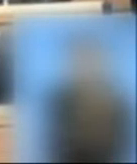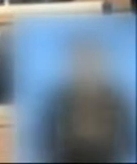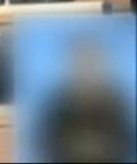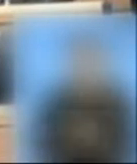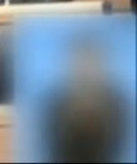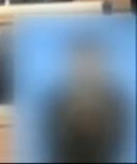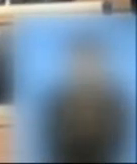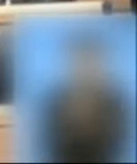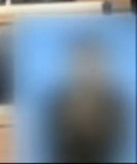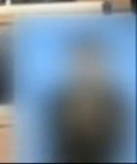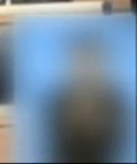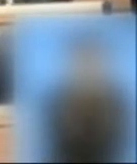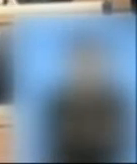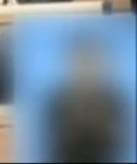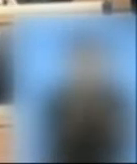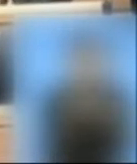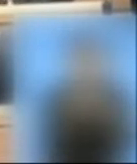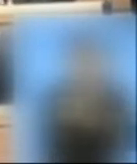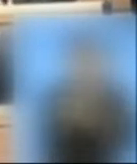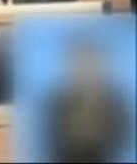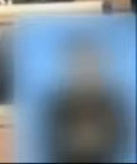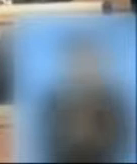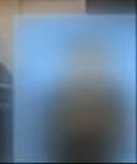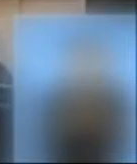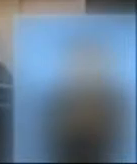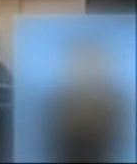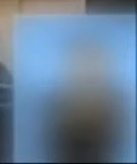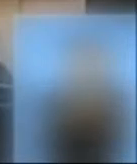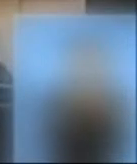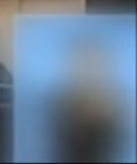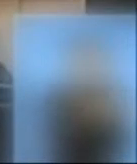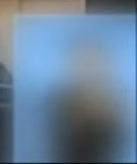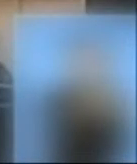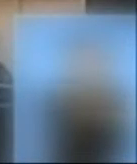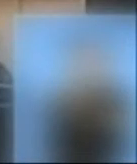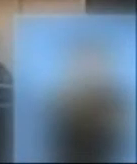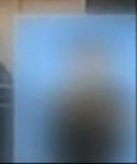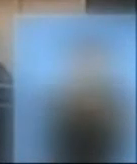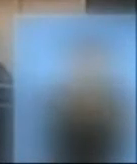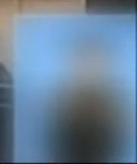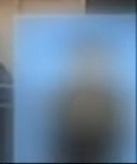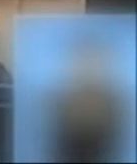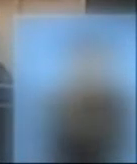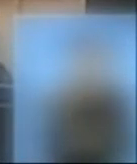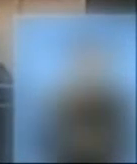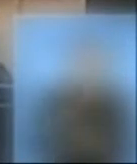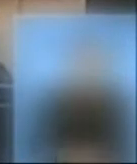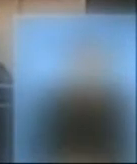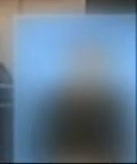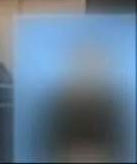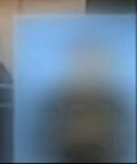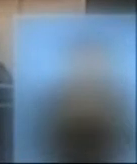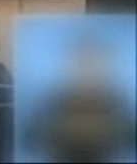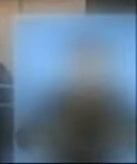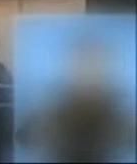การประชุมนายจุรินทร์ลักษณะวิสิทธิ์กล่าวถึงการอภิปรายไม่ไว้วางใจรัฐบาลว่าฝ่ายค้านยืนยันว่าจะอภิปรายไม่ไว้ว